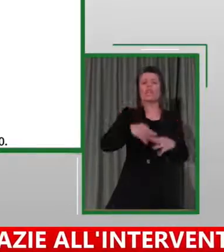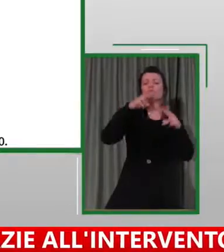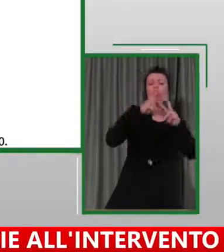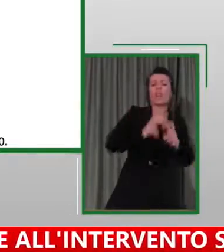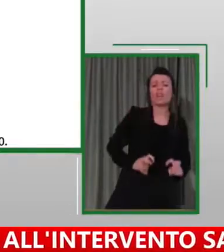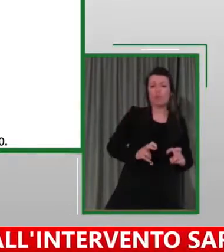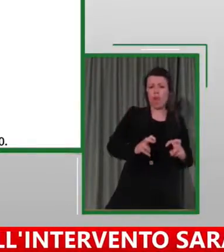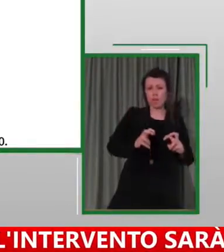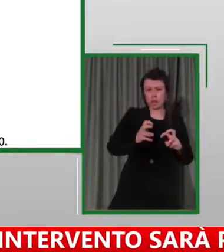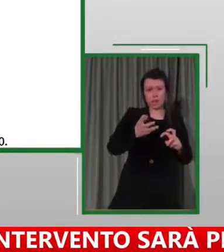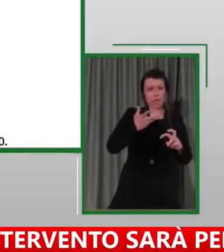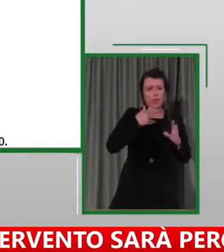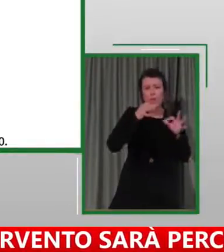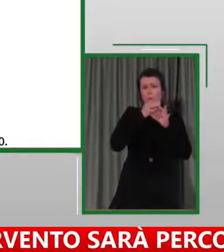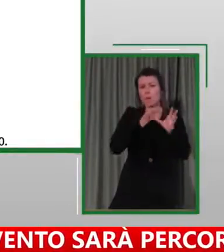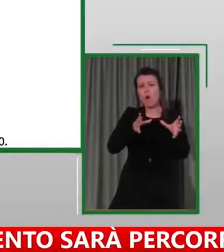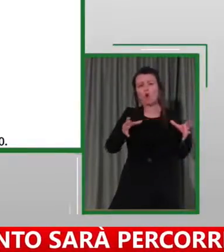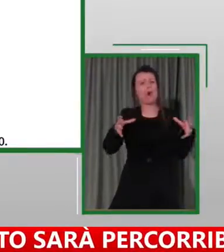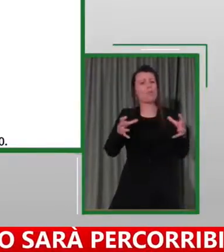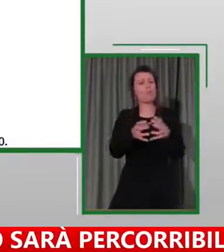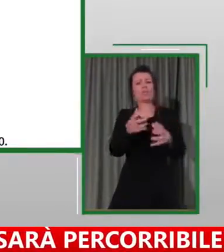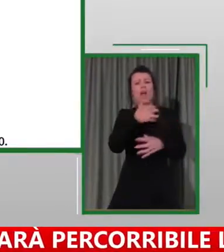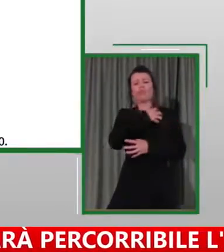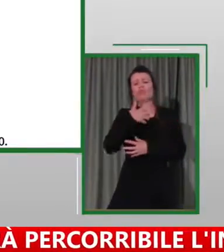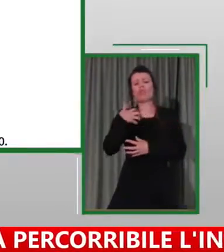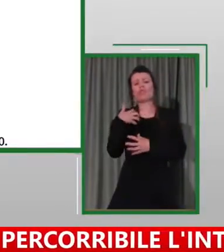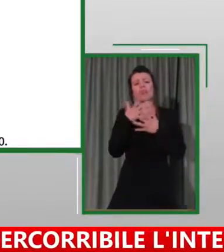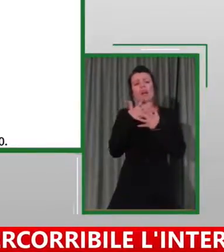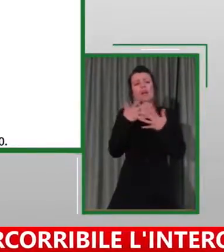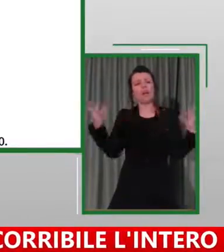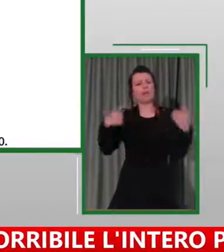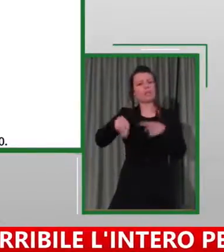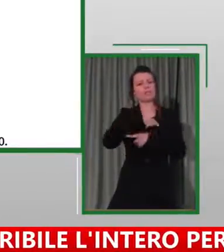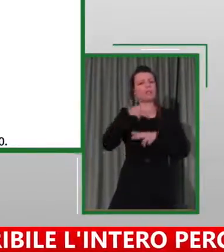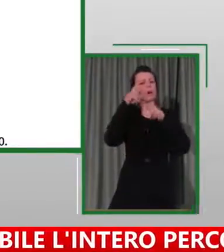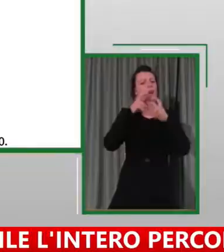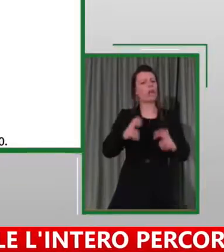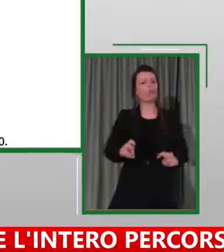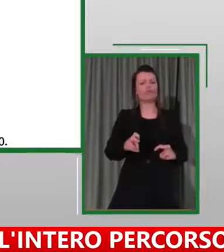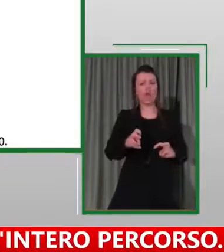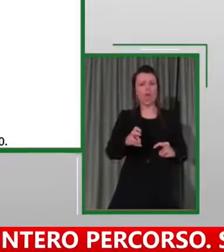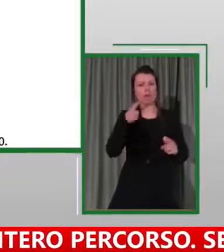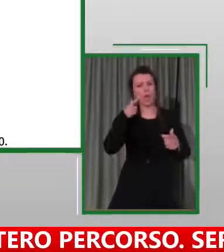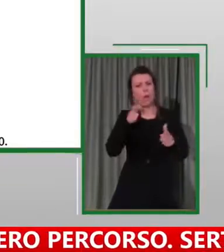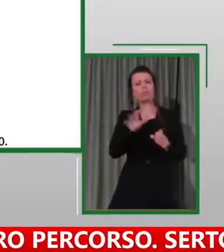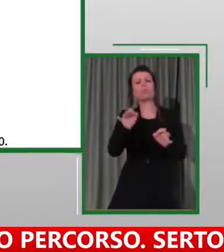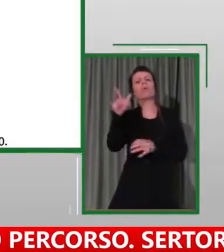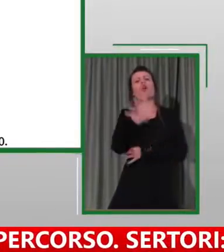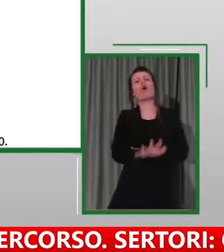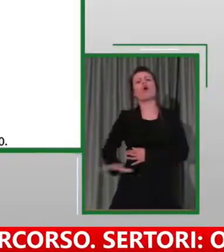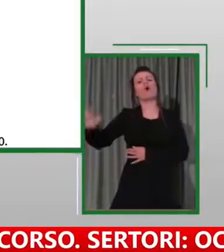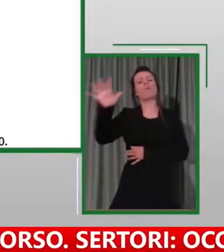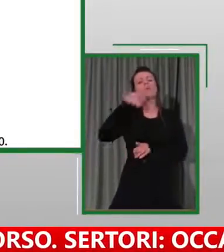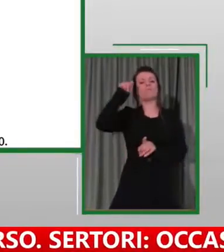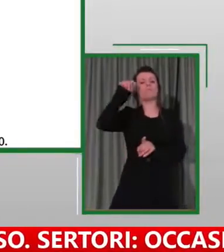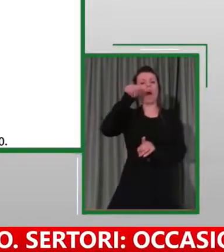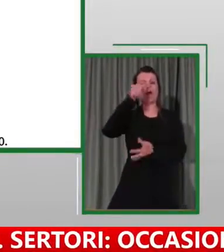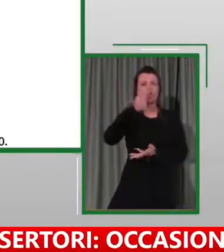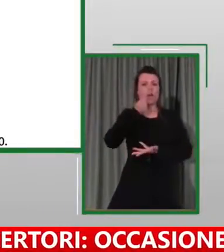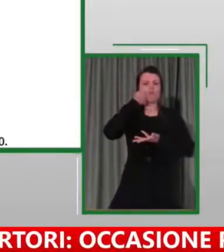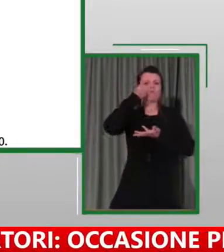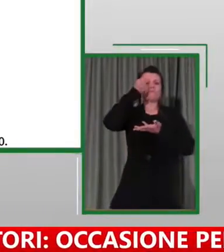grande comunità scientifica di ricerca lombarda che viene finanziata e